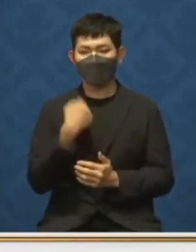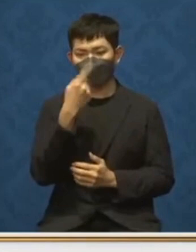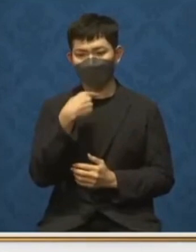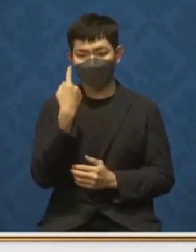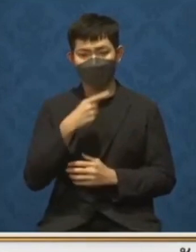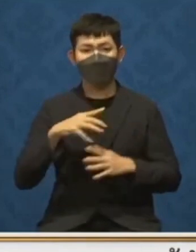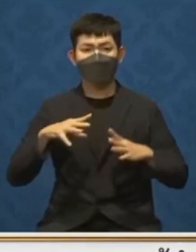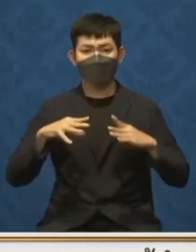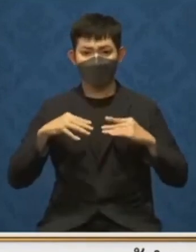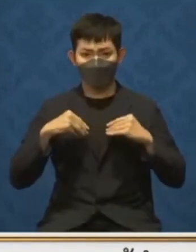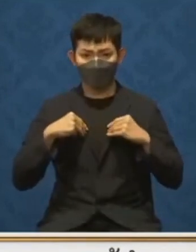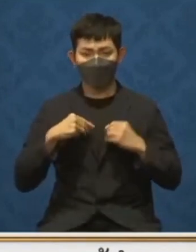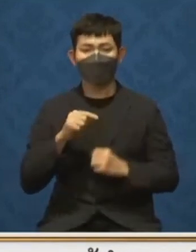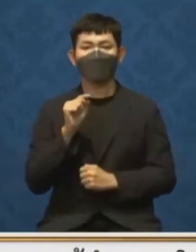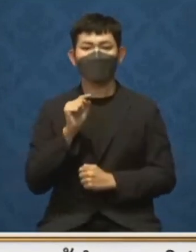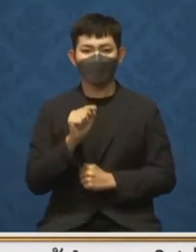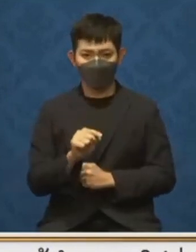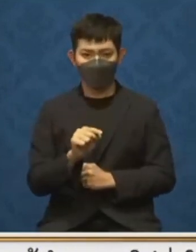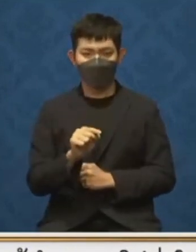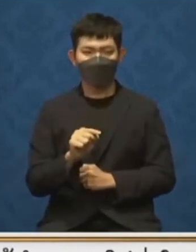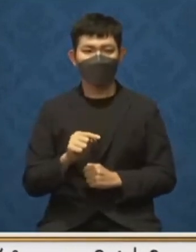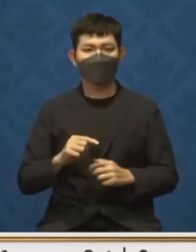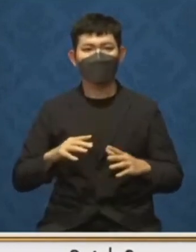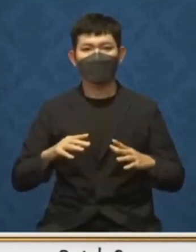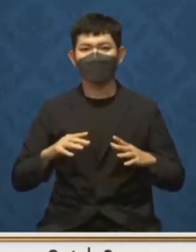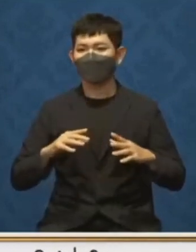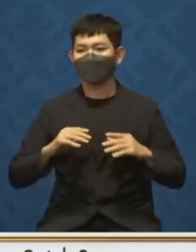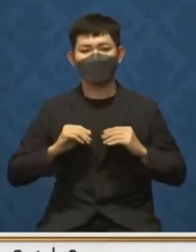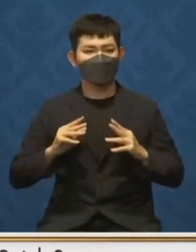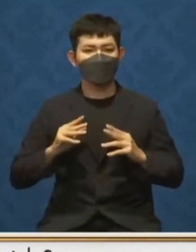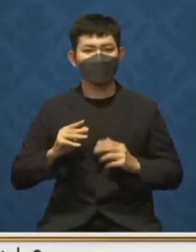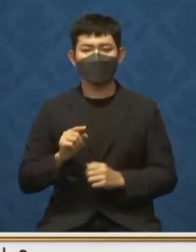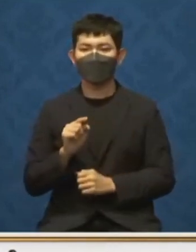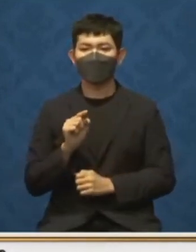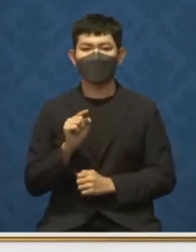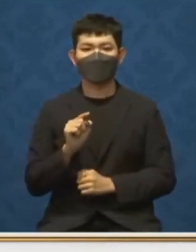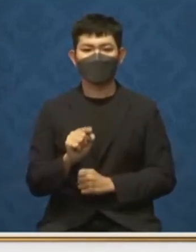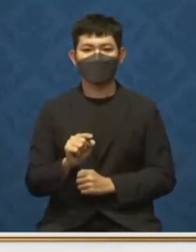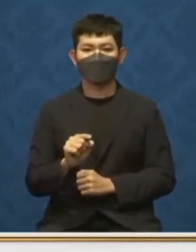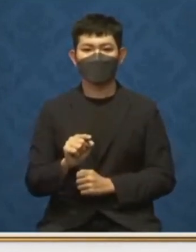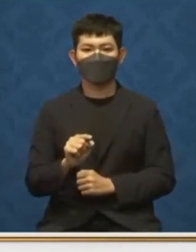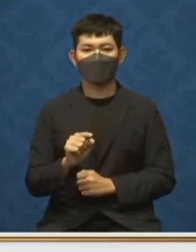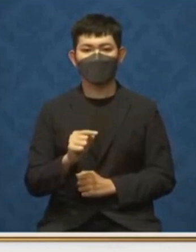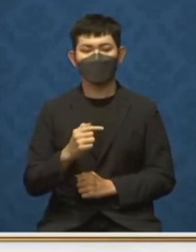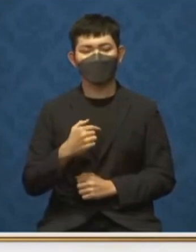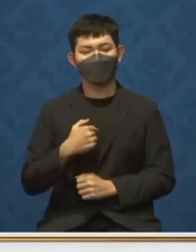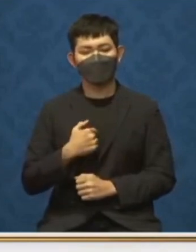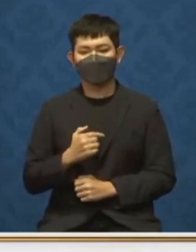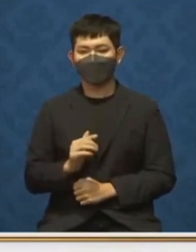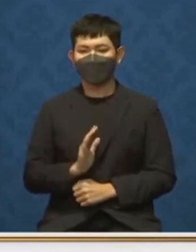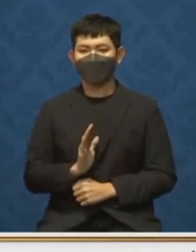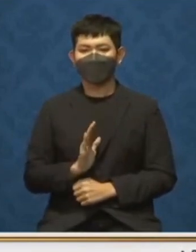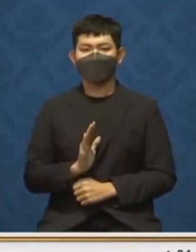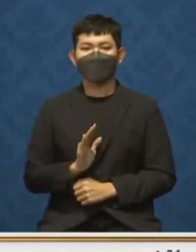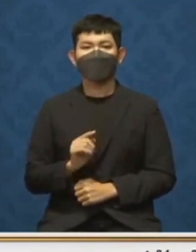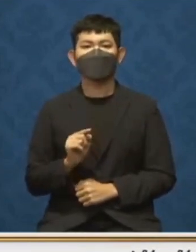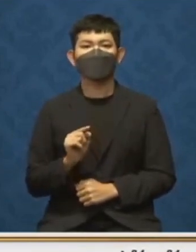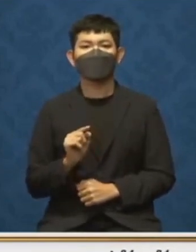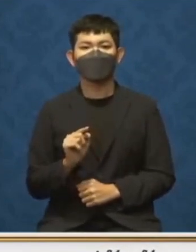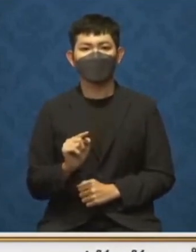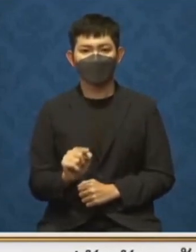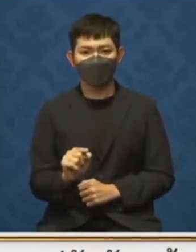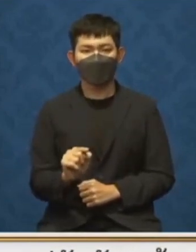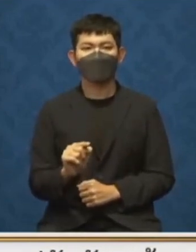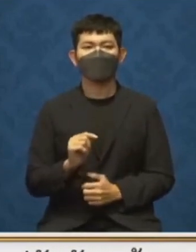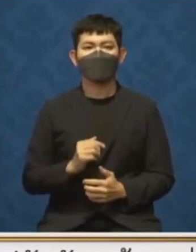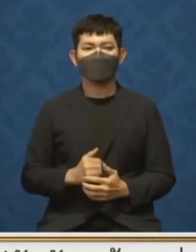อบโปรดกดปุ่มเห็นด้วยท่านผู้ใดไม่เห็นชอบโปรดกดปุ่มไม่เห็นด้วยท่านผู้ใ